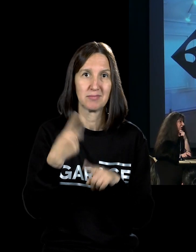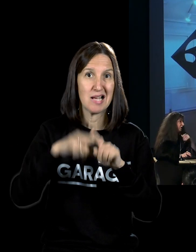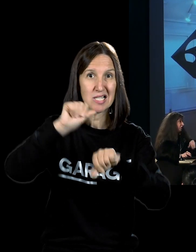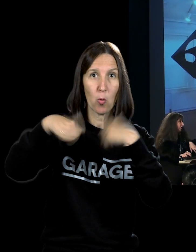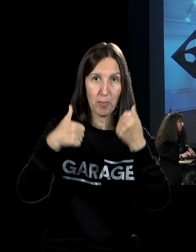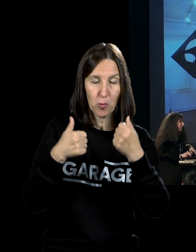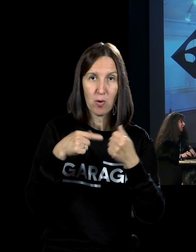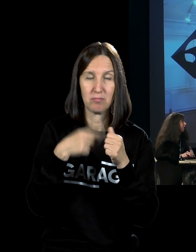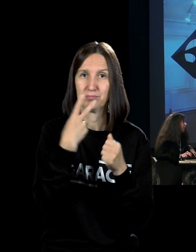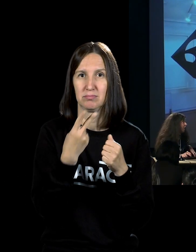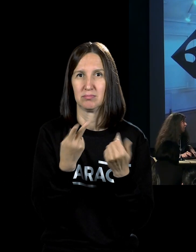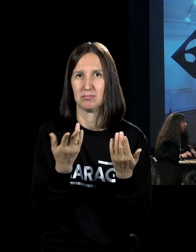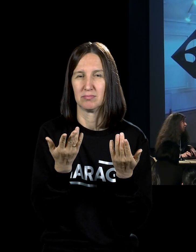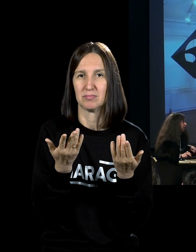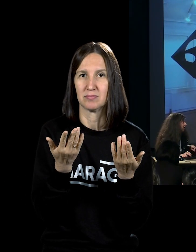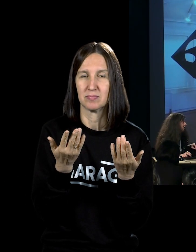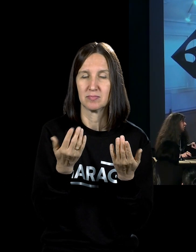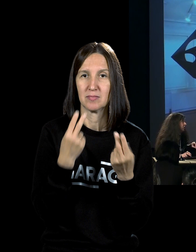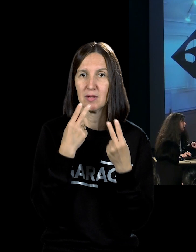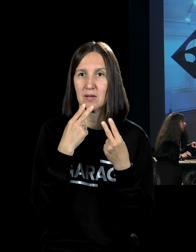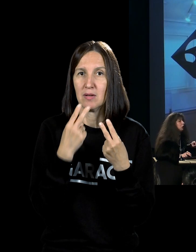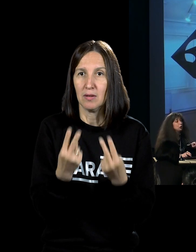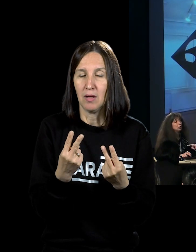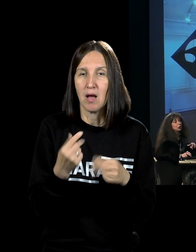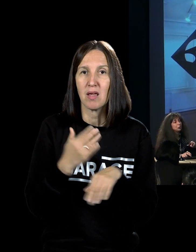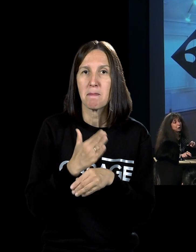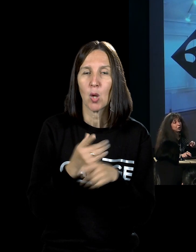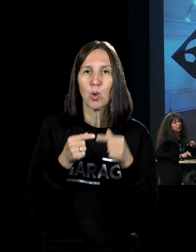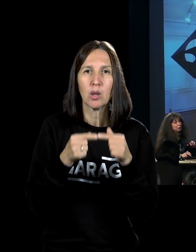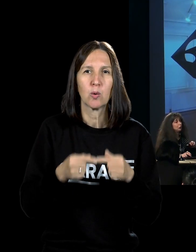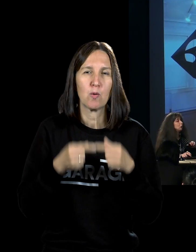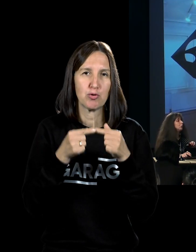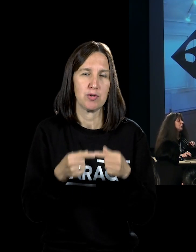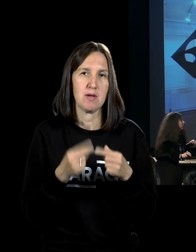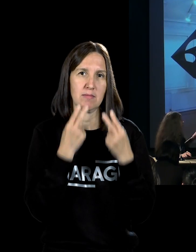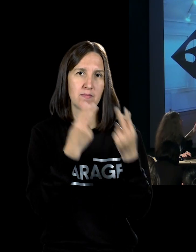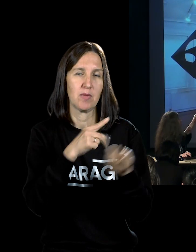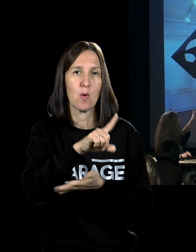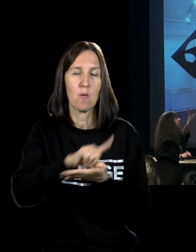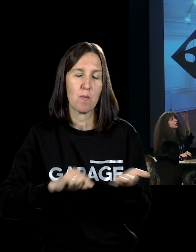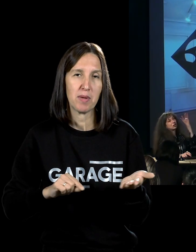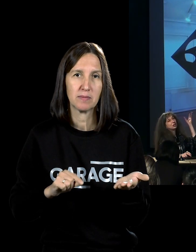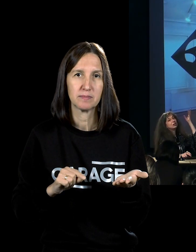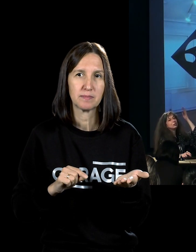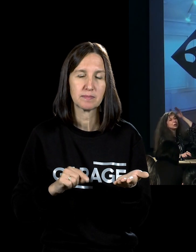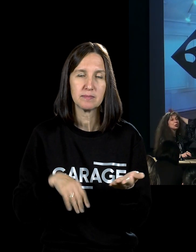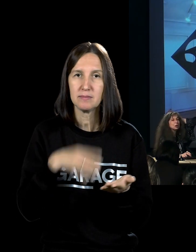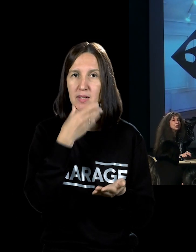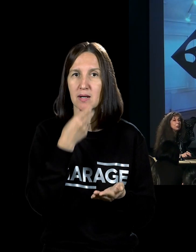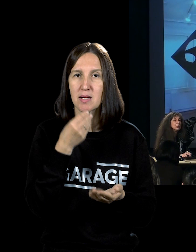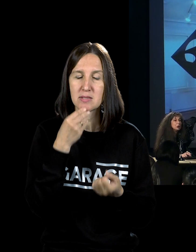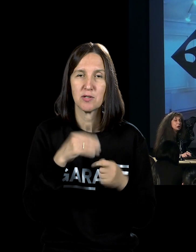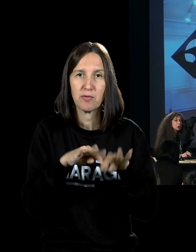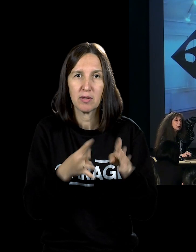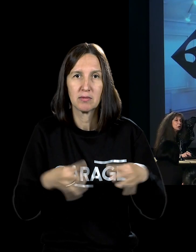при всей своей геометричности достаточно имеют очень точные прототипы. Это копия вот этой красивая